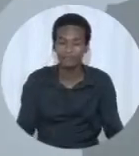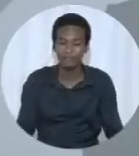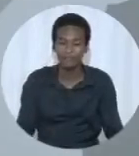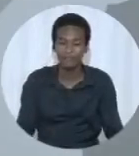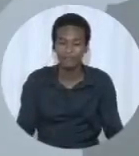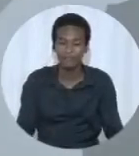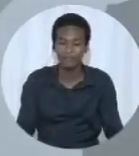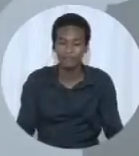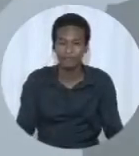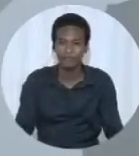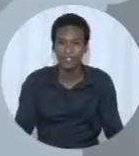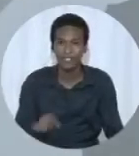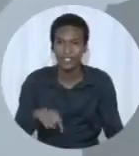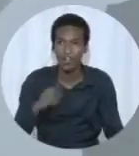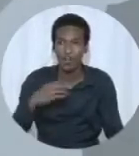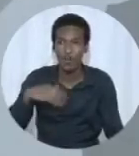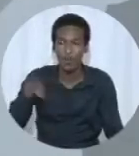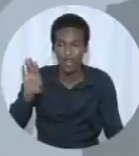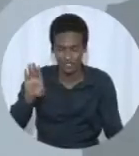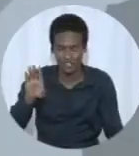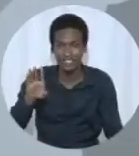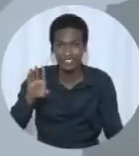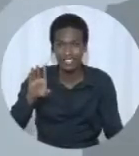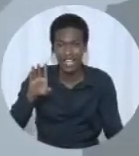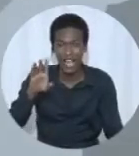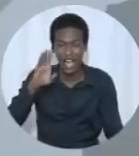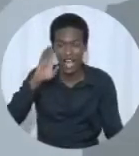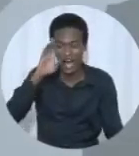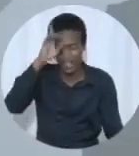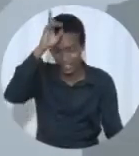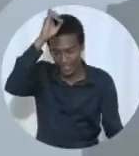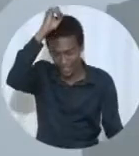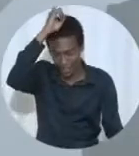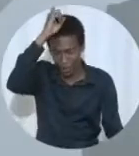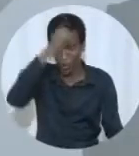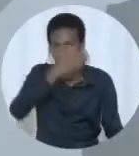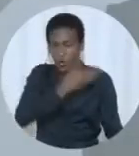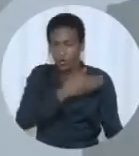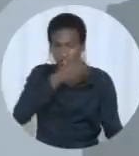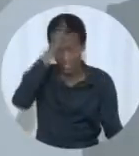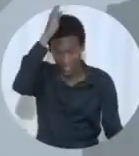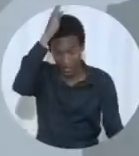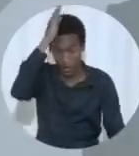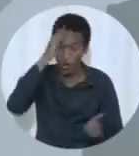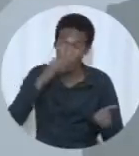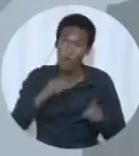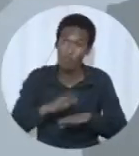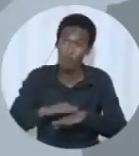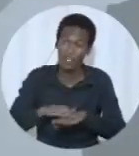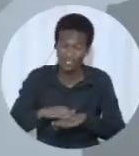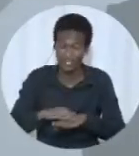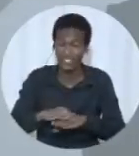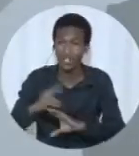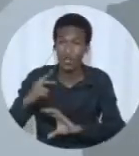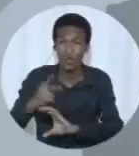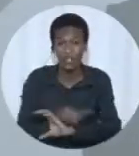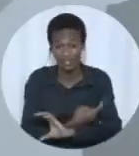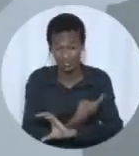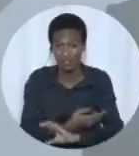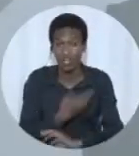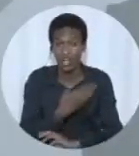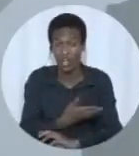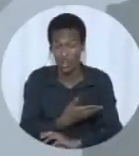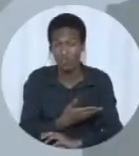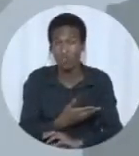Ho any antsiranana indray aloha isika mifantoka amin'ny fanarenana ny fiatraikan'ny valanaretina COVID-19 ny tetika satoanan'ny